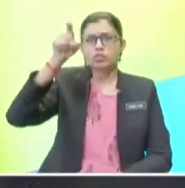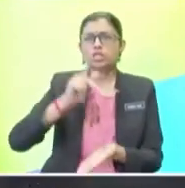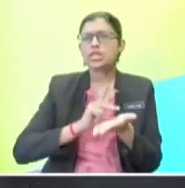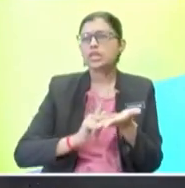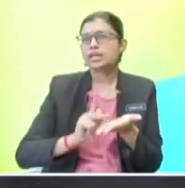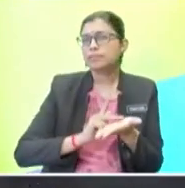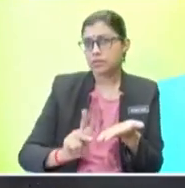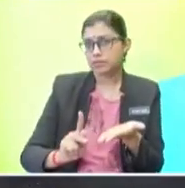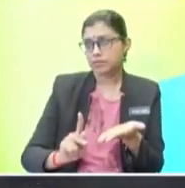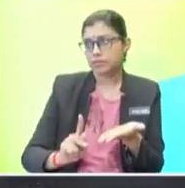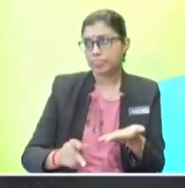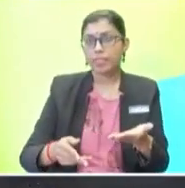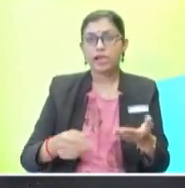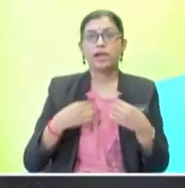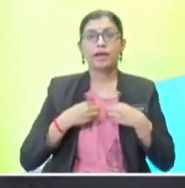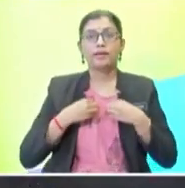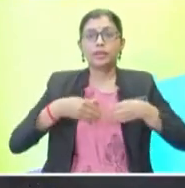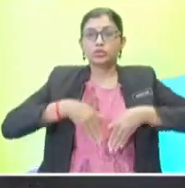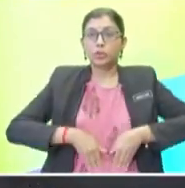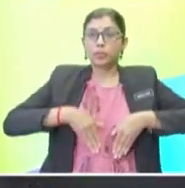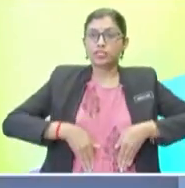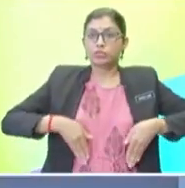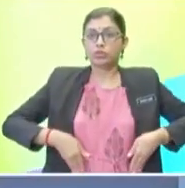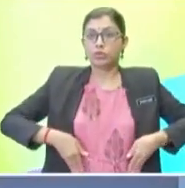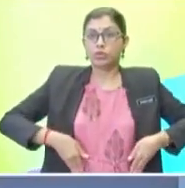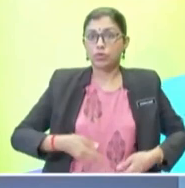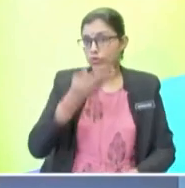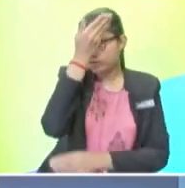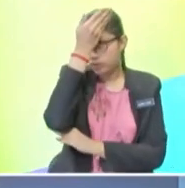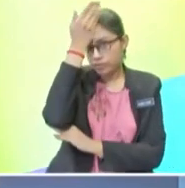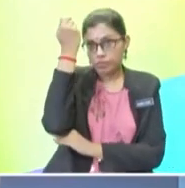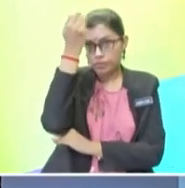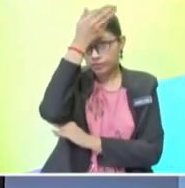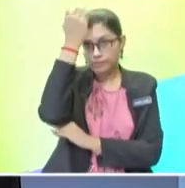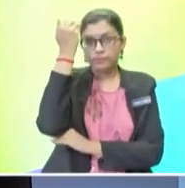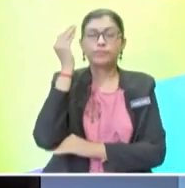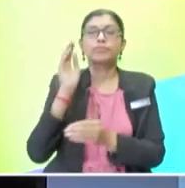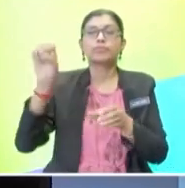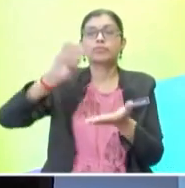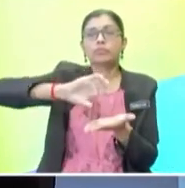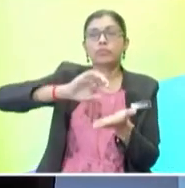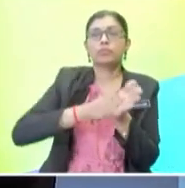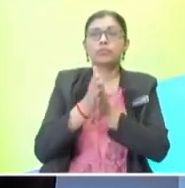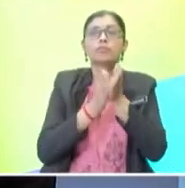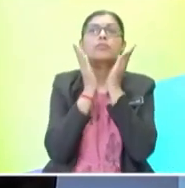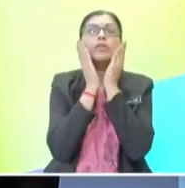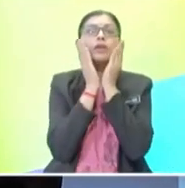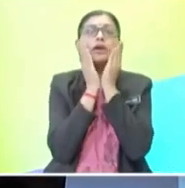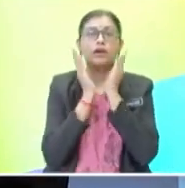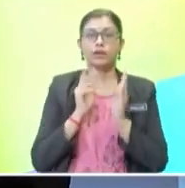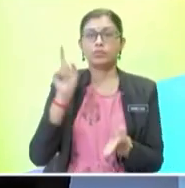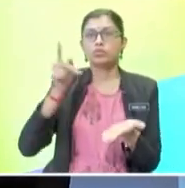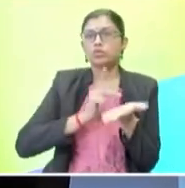kita jaga kita. Baju masuk dalam seluar. Betul. Betul. Rambut sikat tepi. Oh, bedak-bedak muka lagi. Kemas. Di mana-mana saja kita